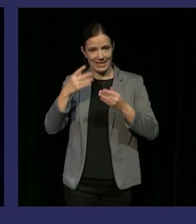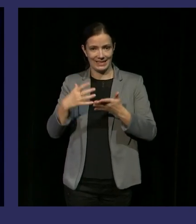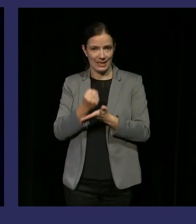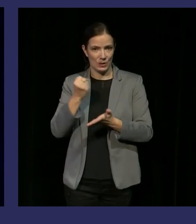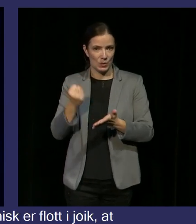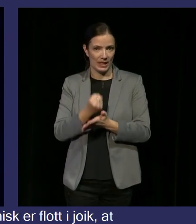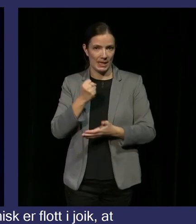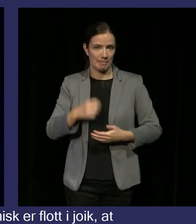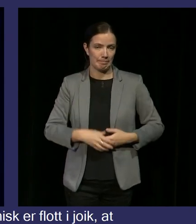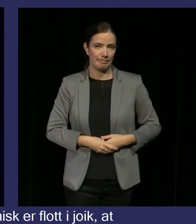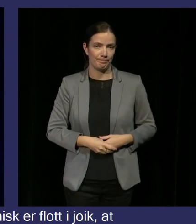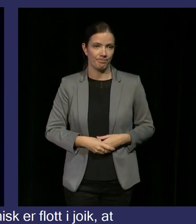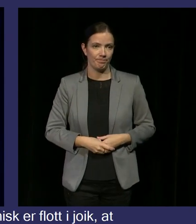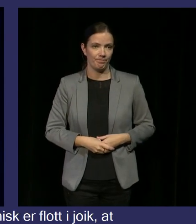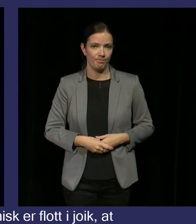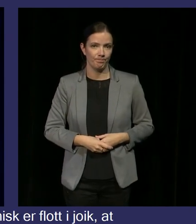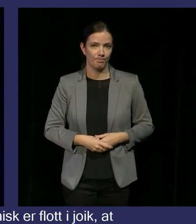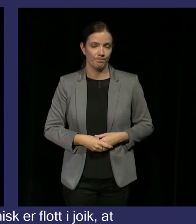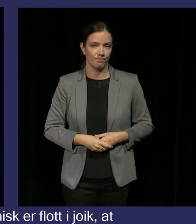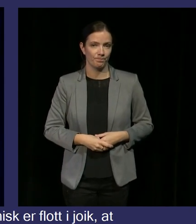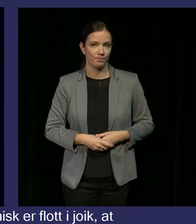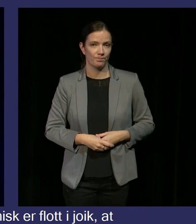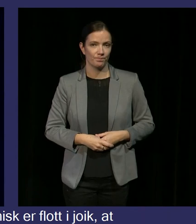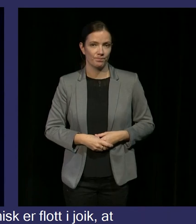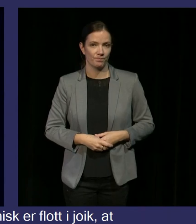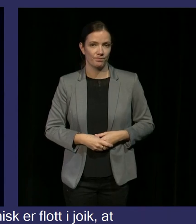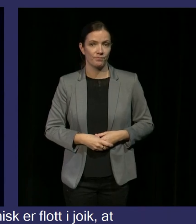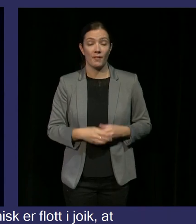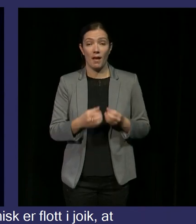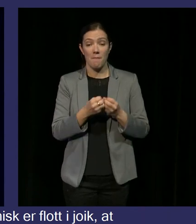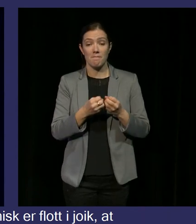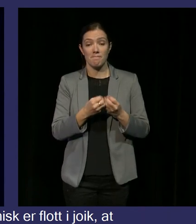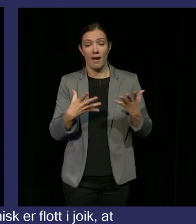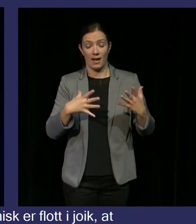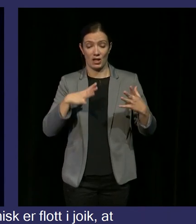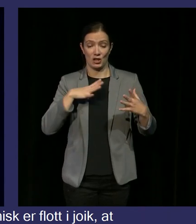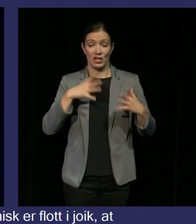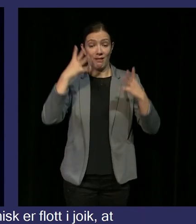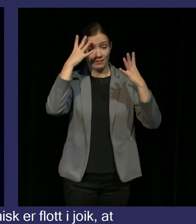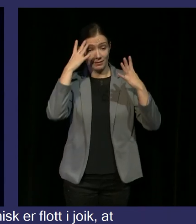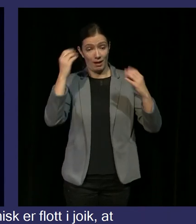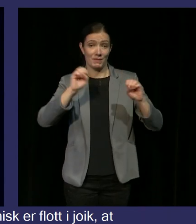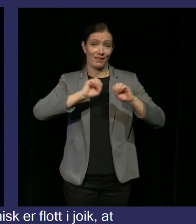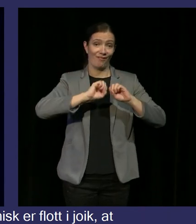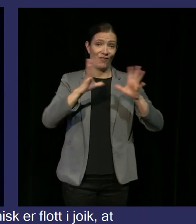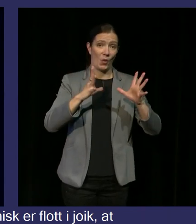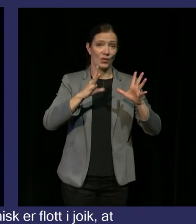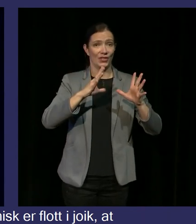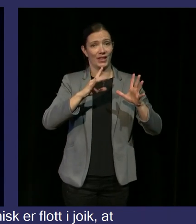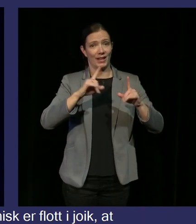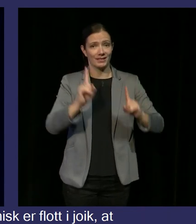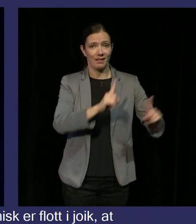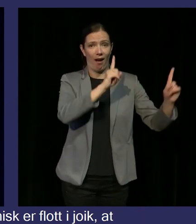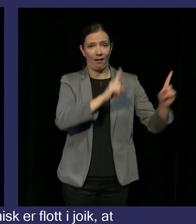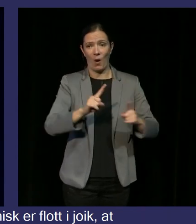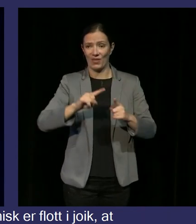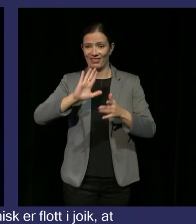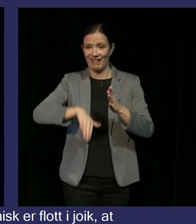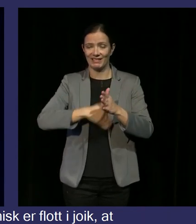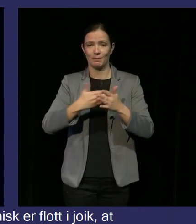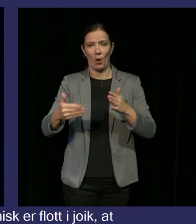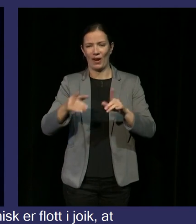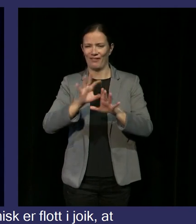læringsressursene. Og det ikke nok at mange synes at samisk flott i joik, at